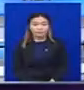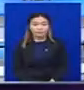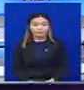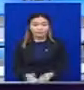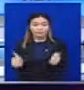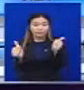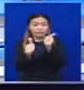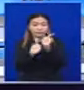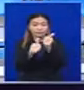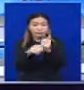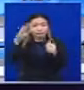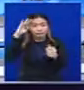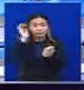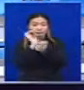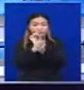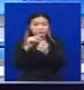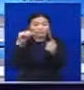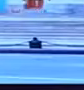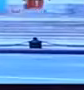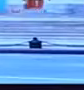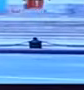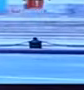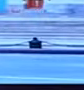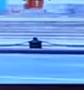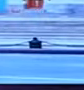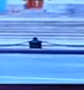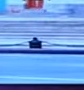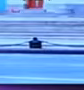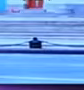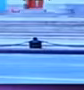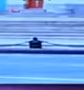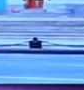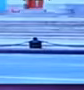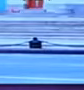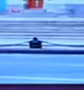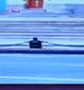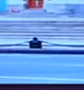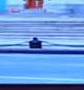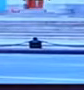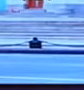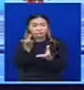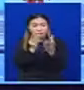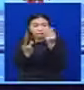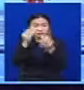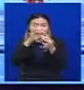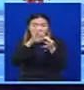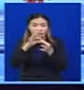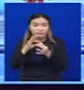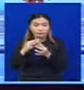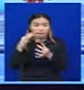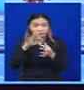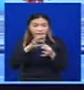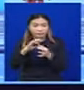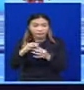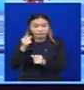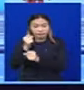ผู้ช่วยผู้บัญชาการทหารบกชื่นชมกำลังพลกรมการทหารสื่อสารที่ใช้ความรู้ความสามารถด้านเทคโนโลยีสนับสนุนการ